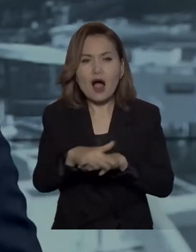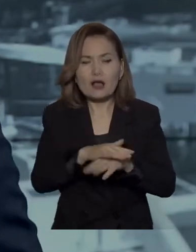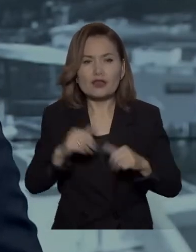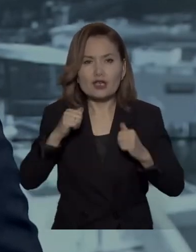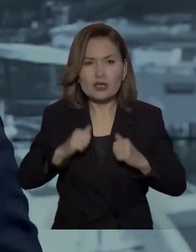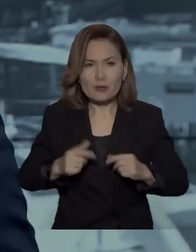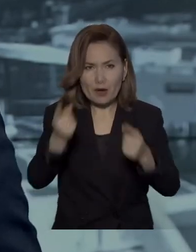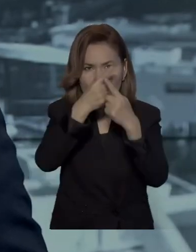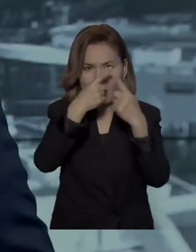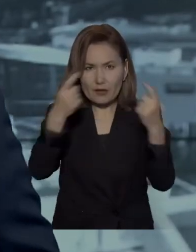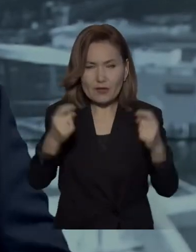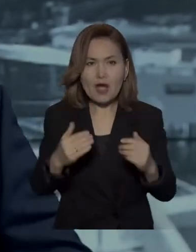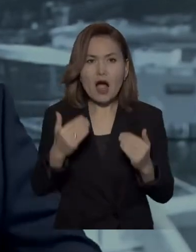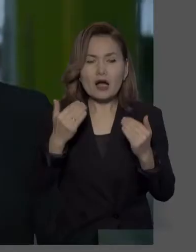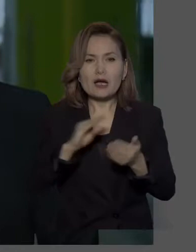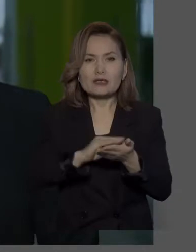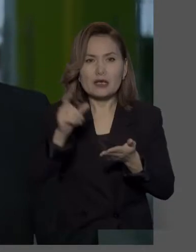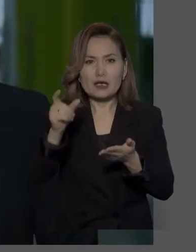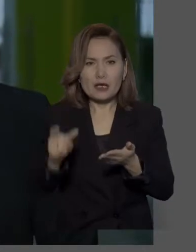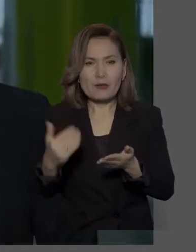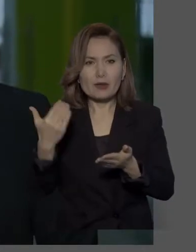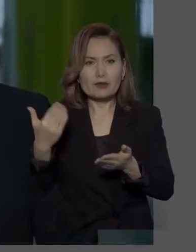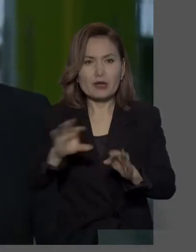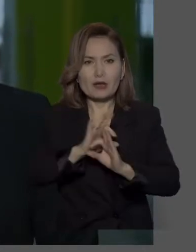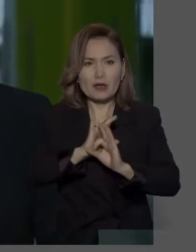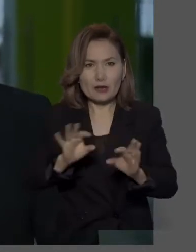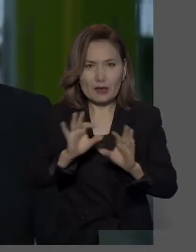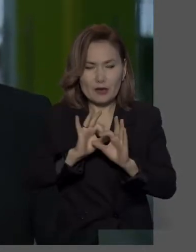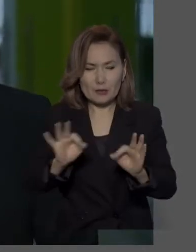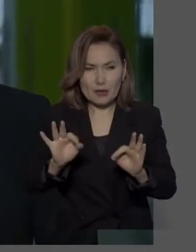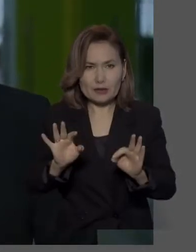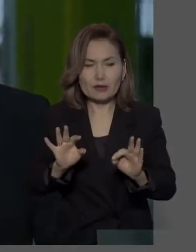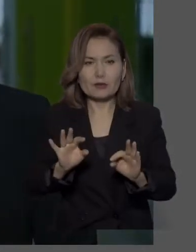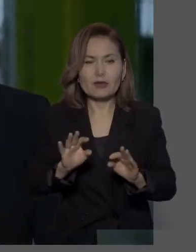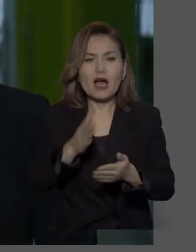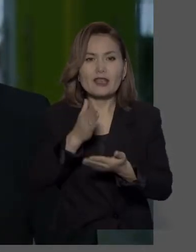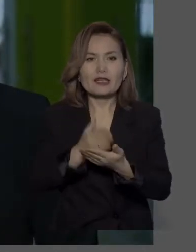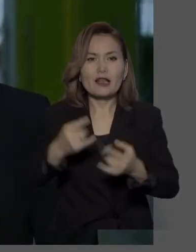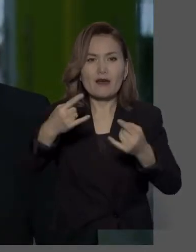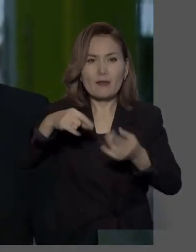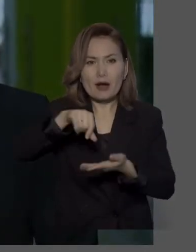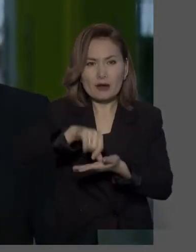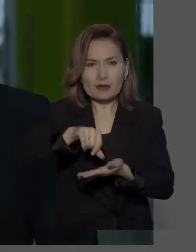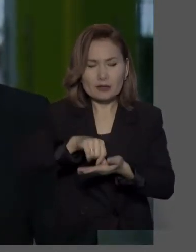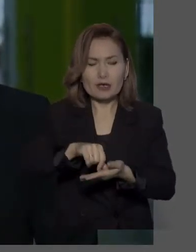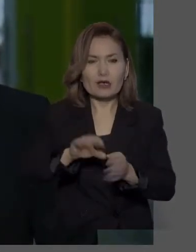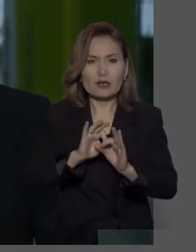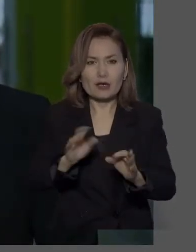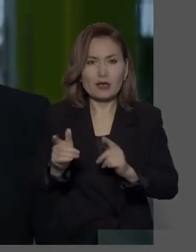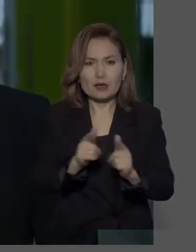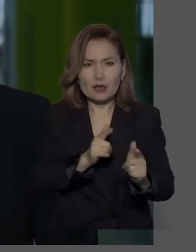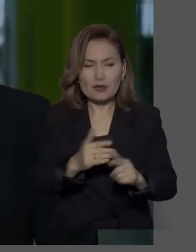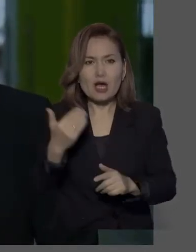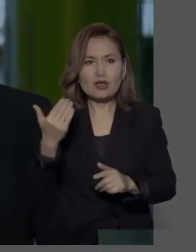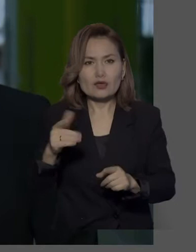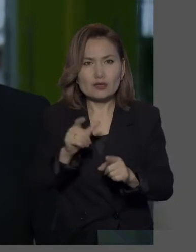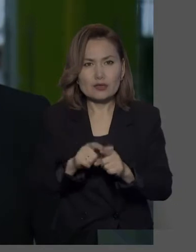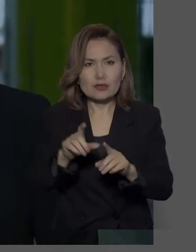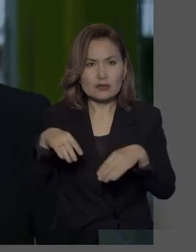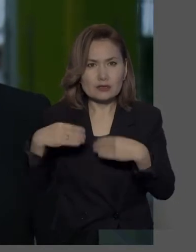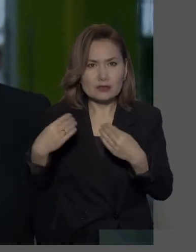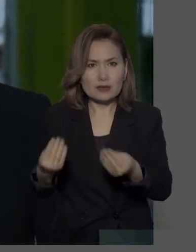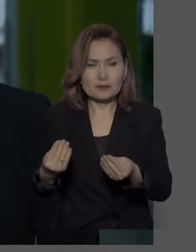көңіл айтып жатыр. Дәл қазір тілшіміз Асима Нұрбайқызы солардың бірімен сұхбаттасып тікелей эфирге шығады. Асима, сөз кезегі өзіңде.